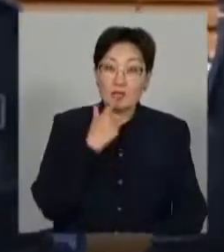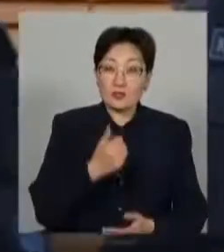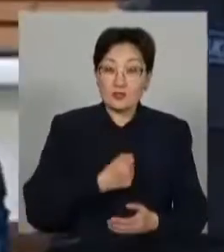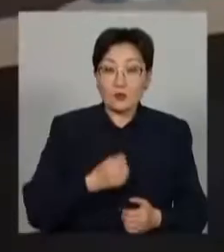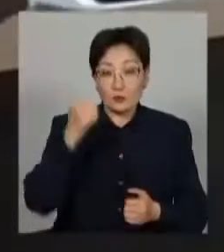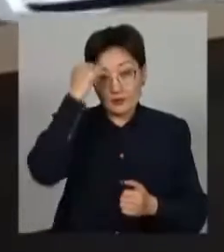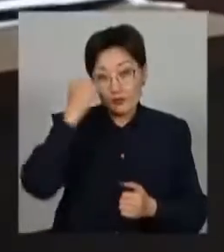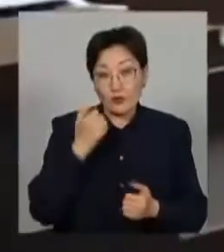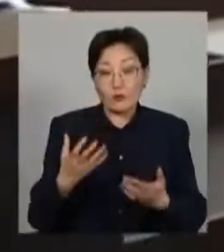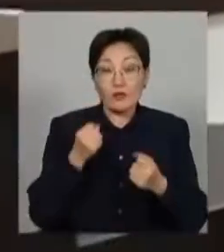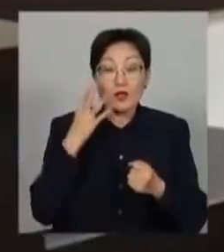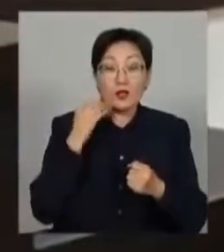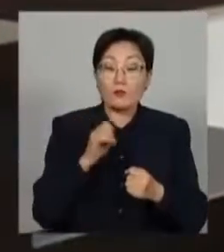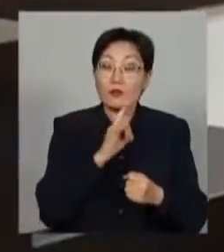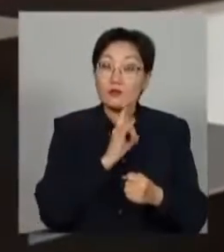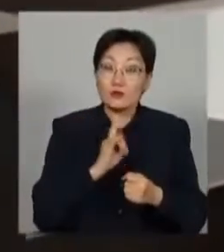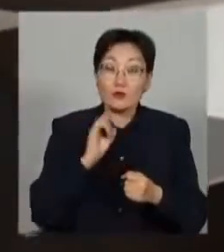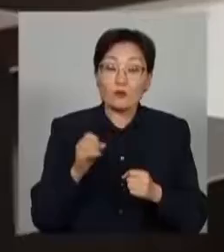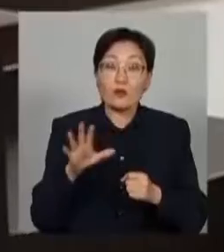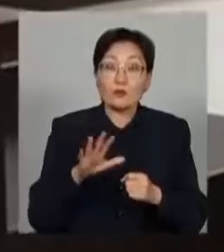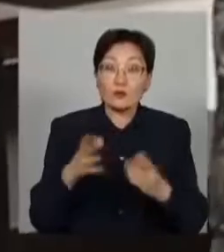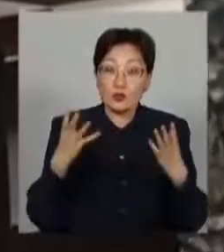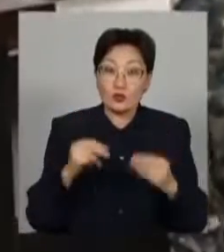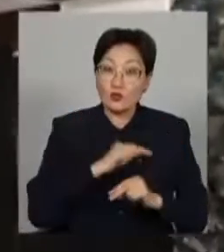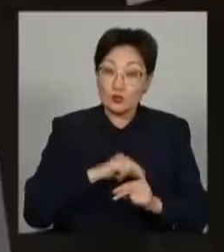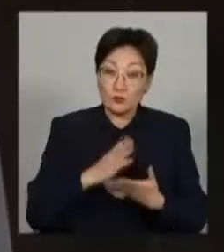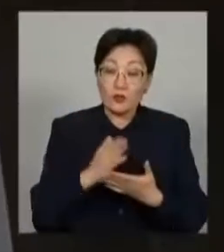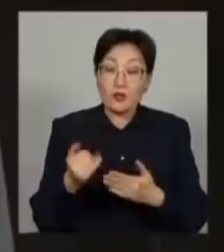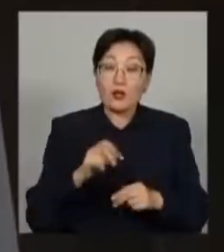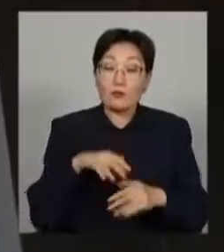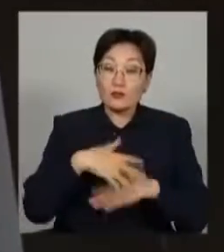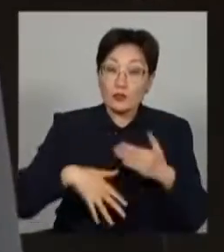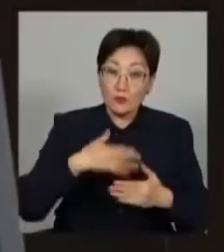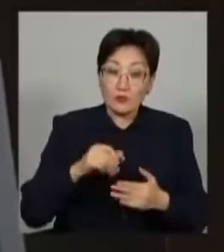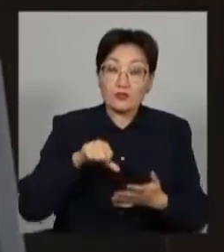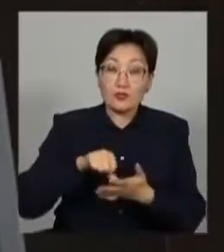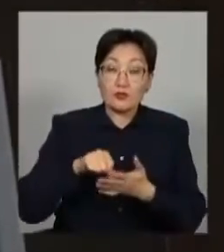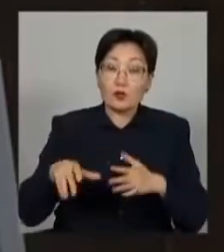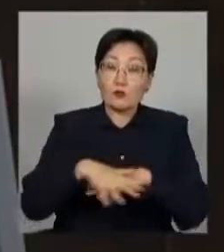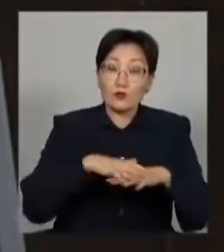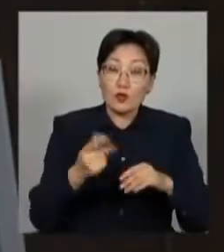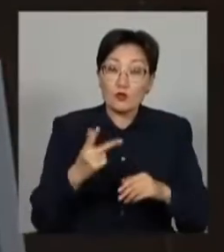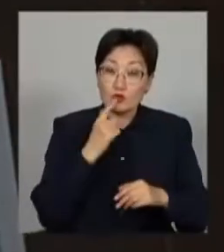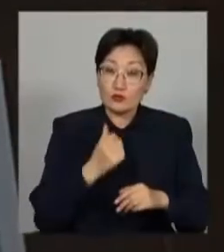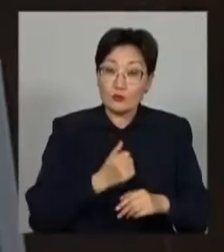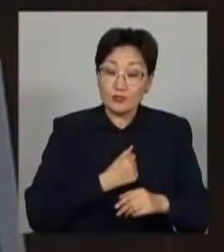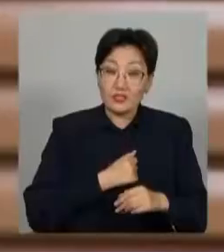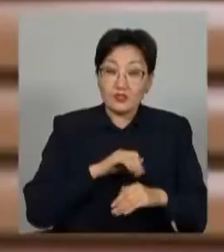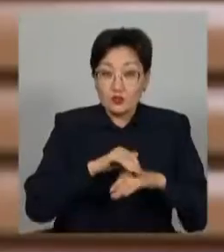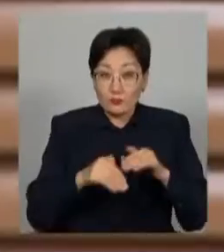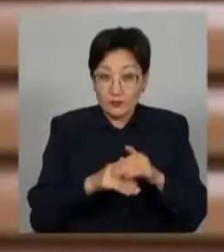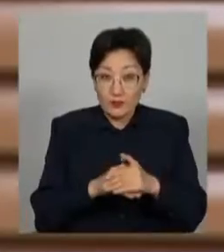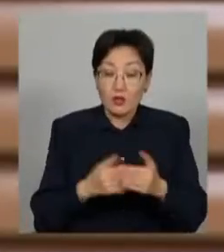Әскерилердің алғысына бөлінген алматылық Зинура қаңтардың 5-і жұмыста болыпты. Сол кезде тәртіпсіздікке бой алдырған қалың топтан үш ұландық сарбазды жасырып